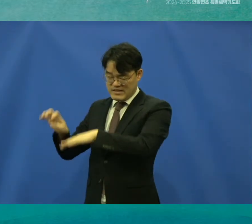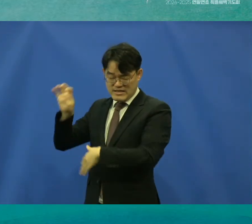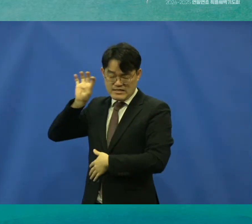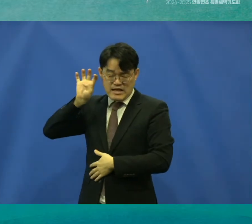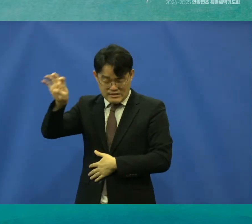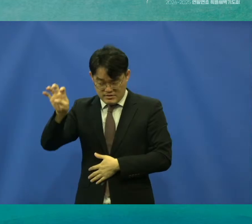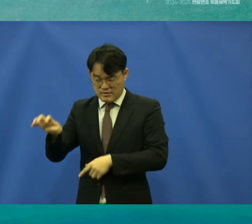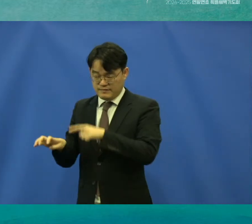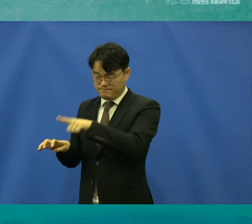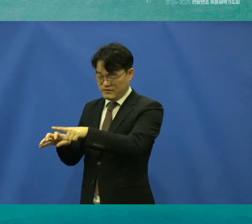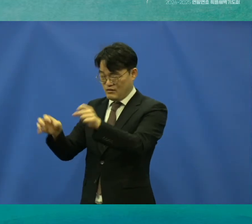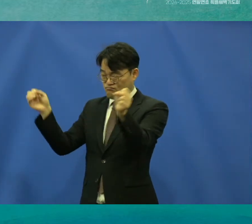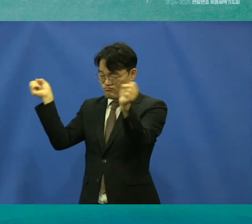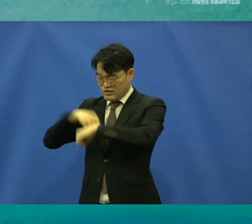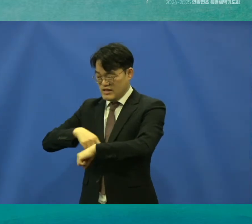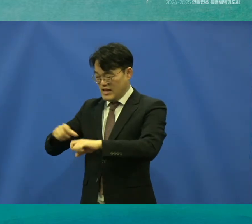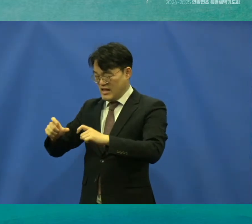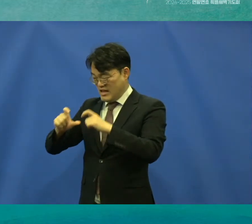그러나